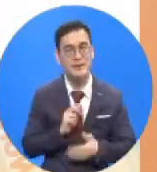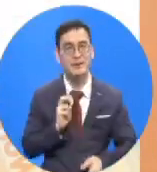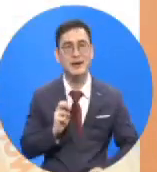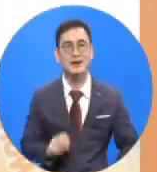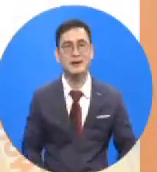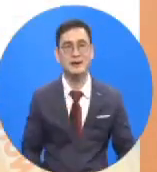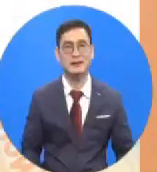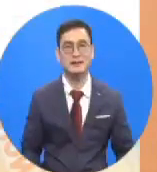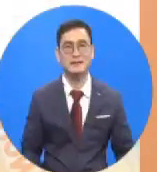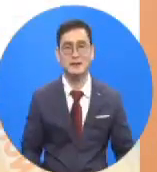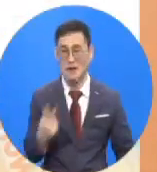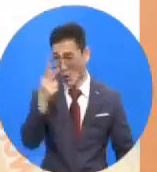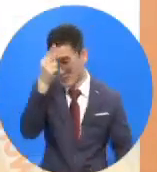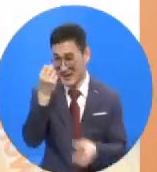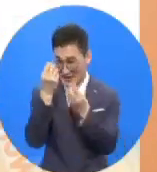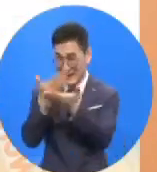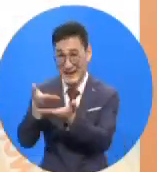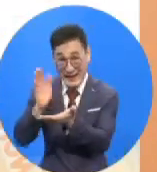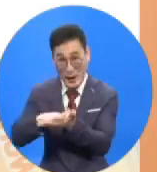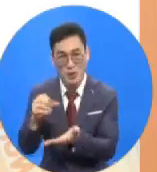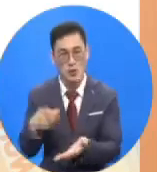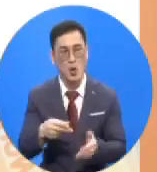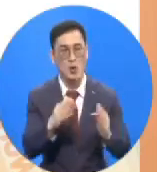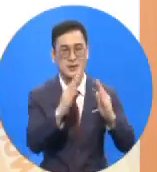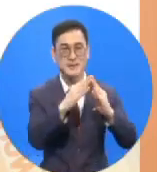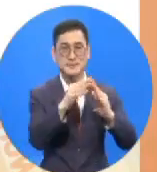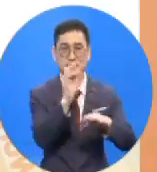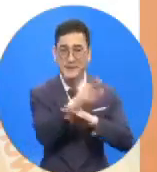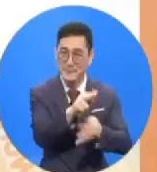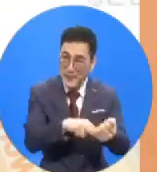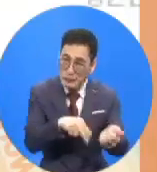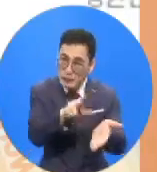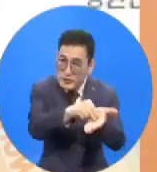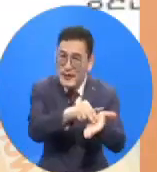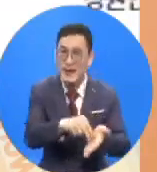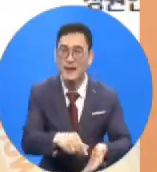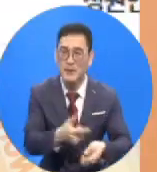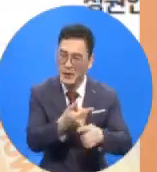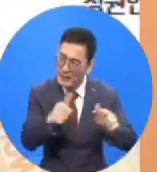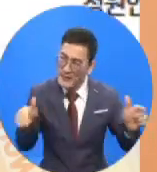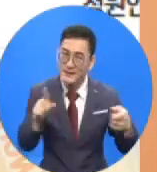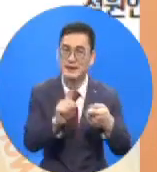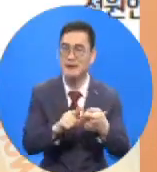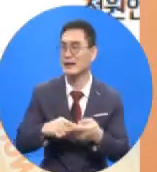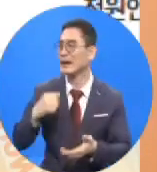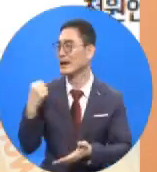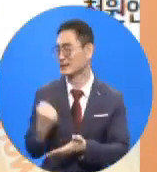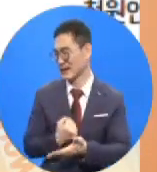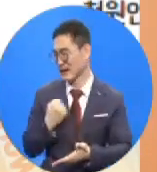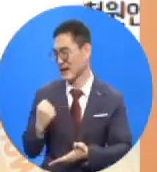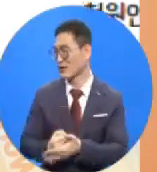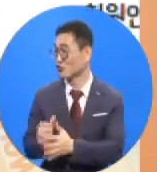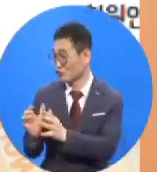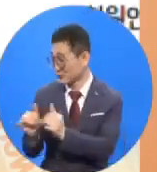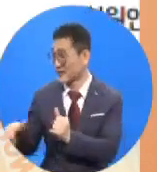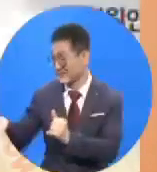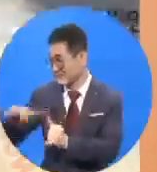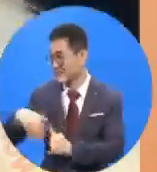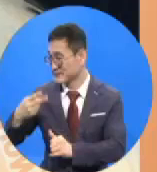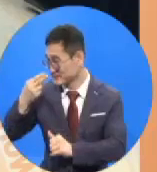이제 그 러 가지 갈등 이런 것들에 대해서 좀 이제 유감을 표하고 국민의 비판에 귀를